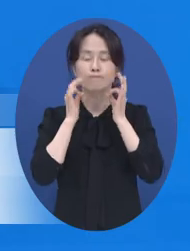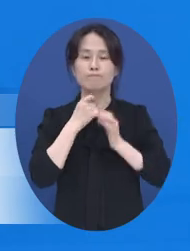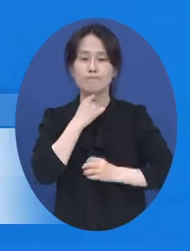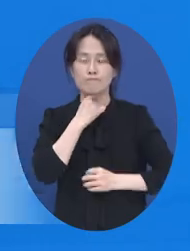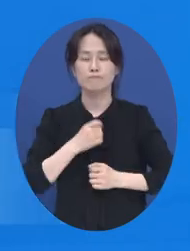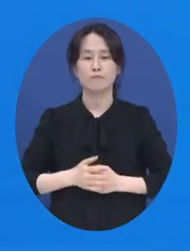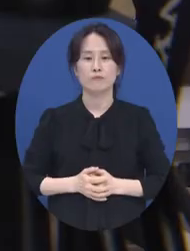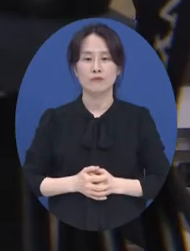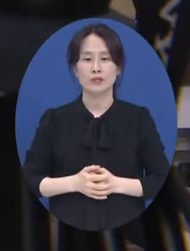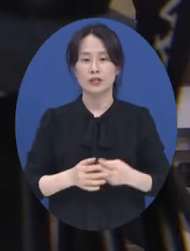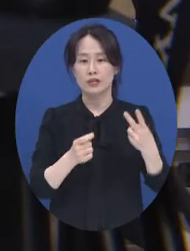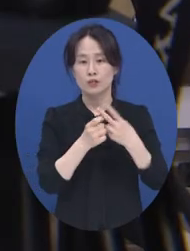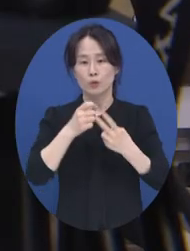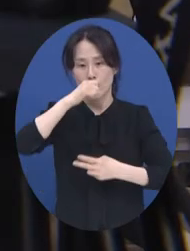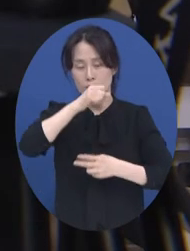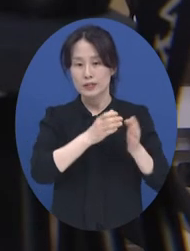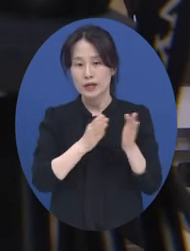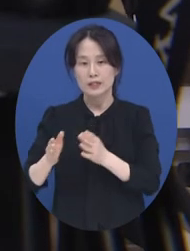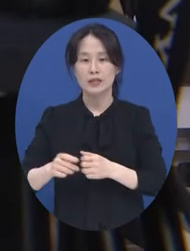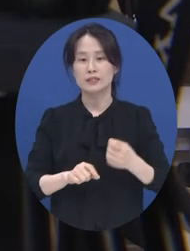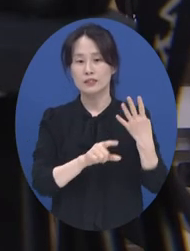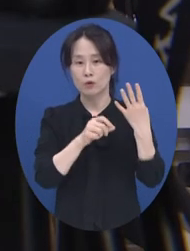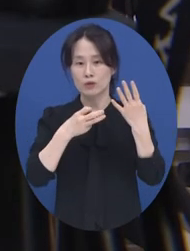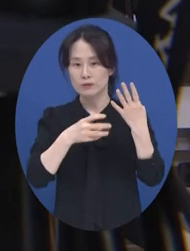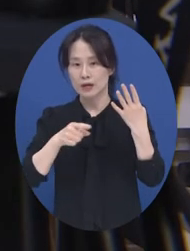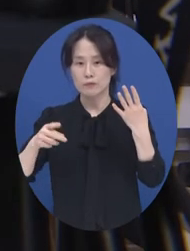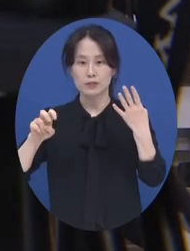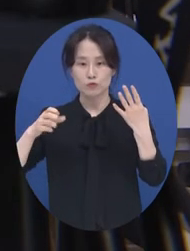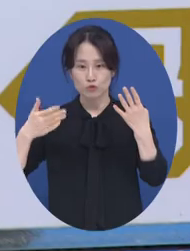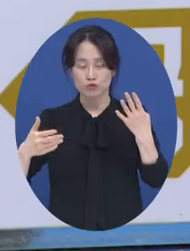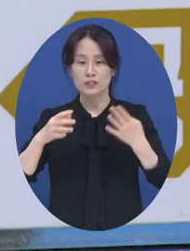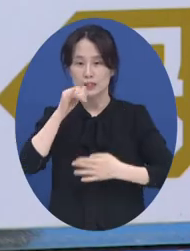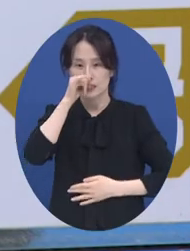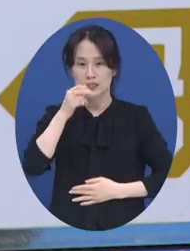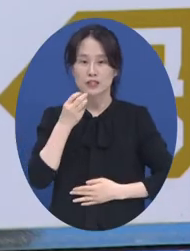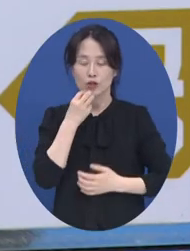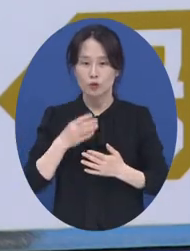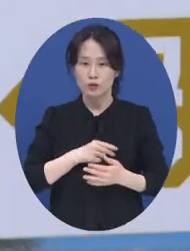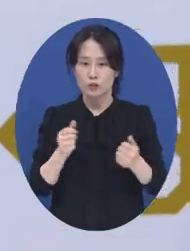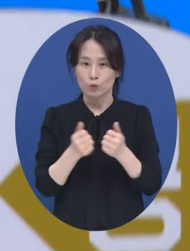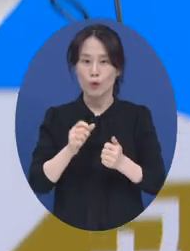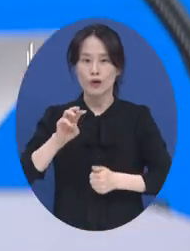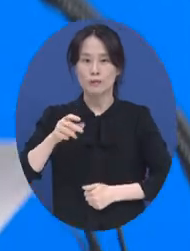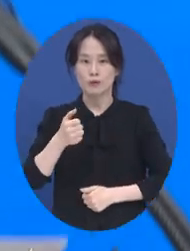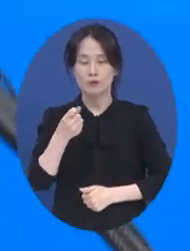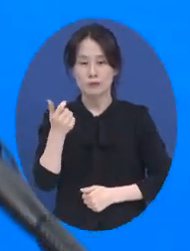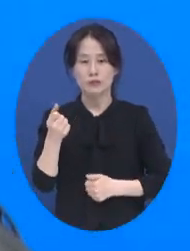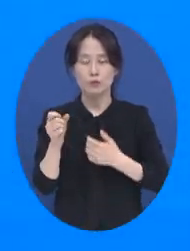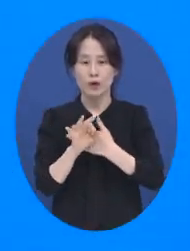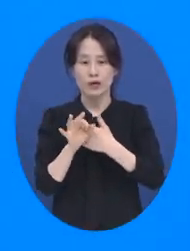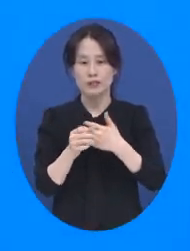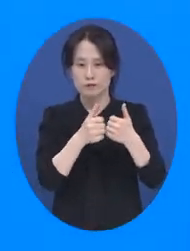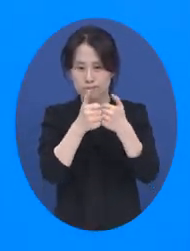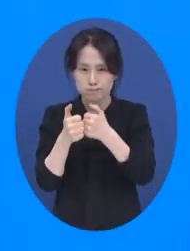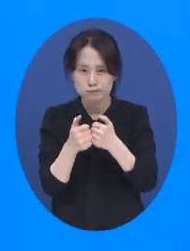가도록 최선을 다하겠습니다. 2회 추경 예산안은 오는 13일부터 29일까지 열리는 경기도의회